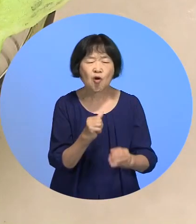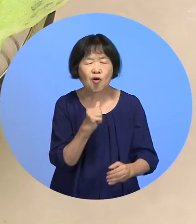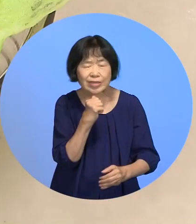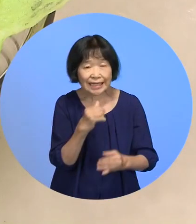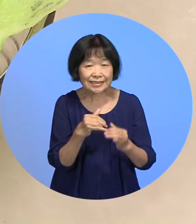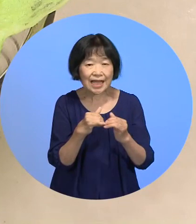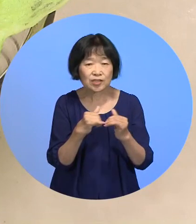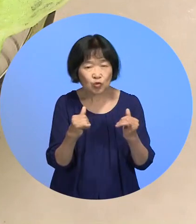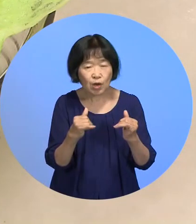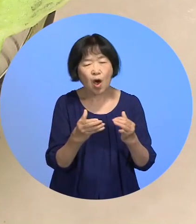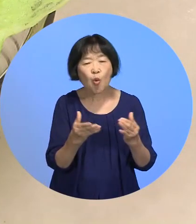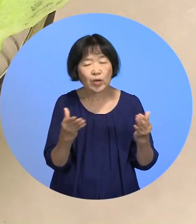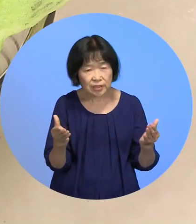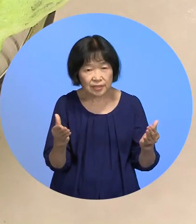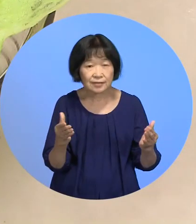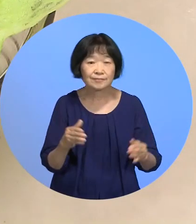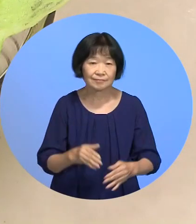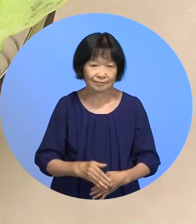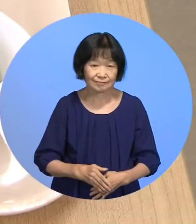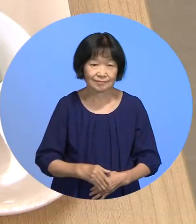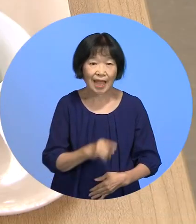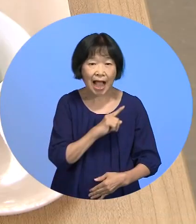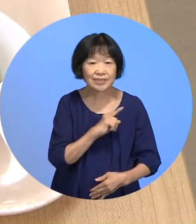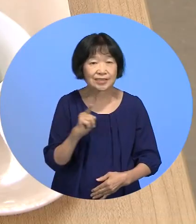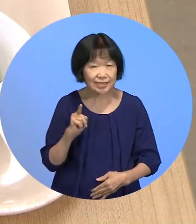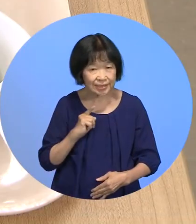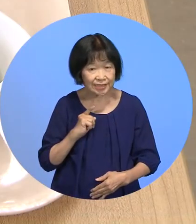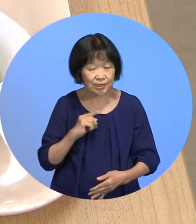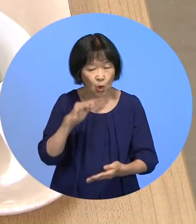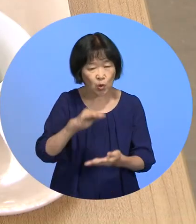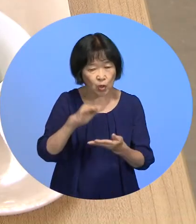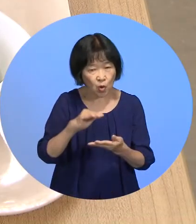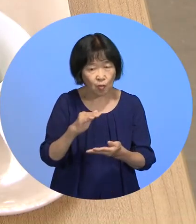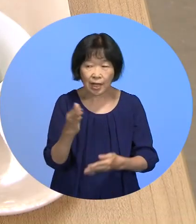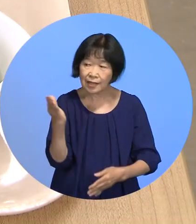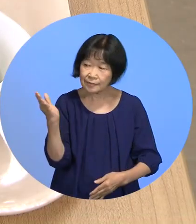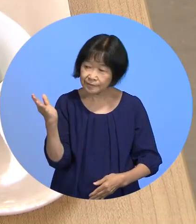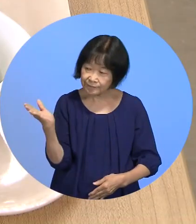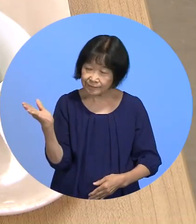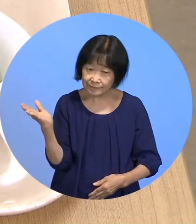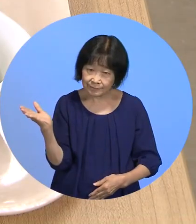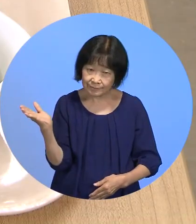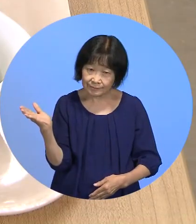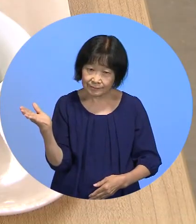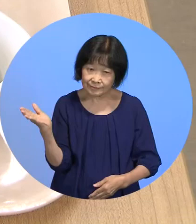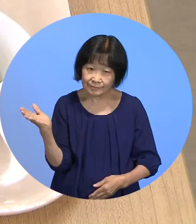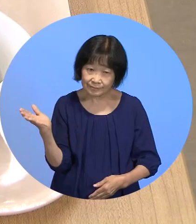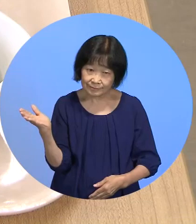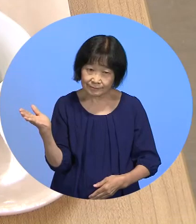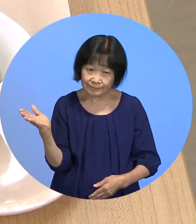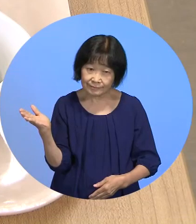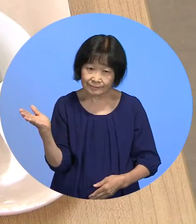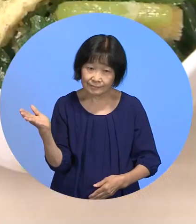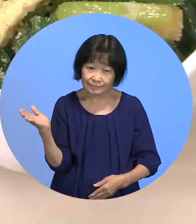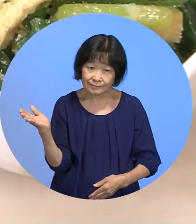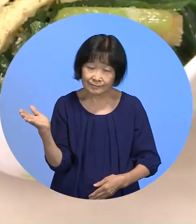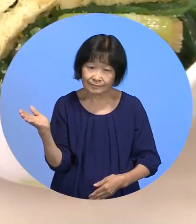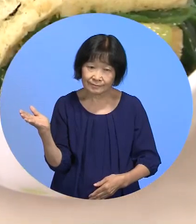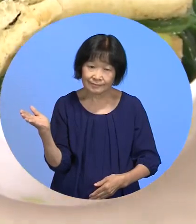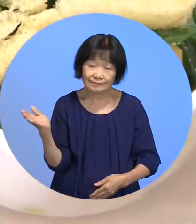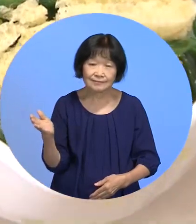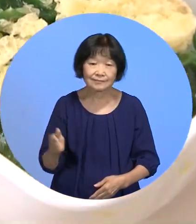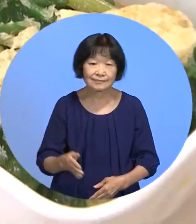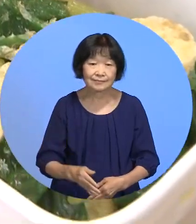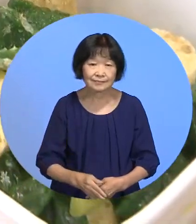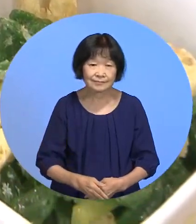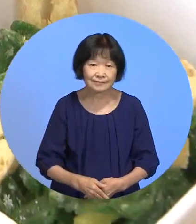。1日の摂取目安は 350g なので1皿 70g の小鉢を5